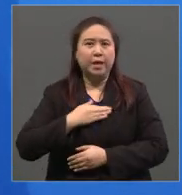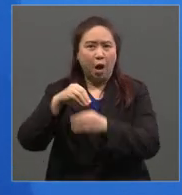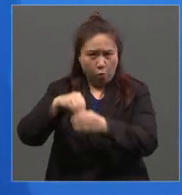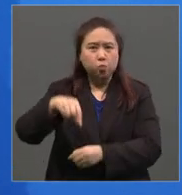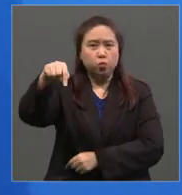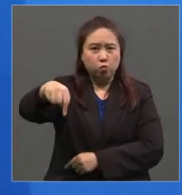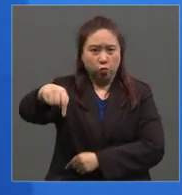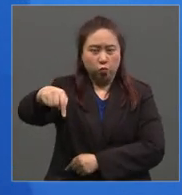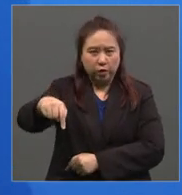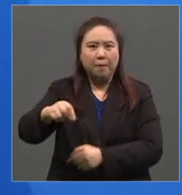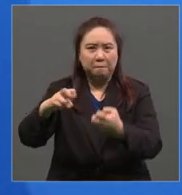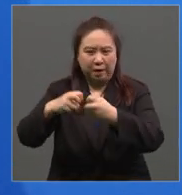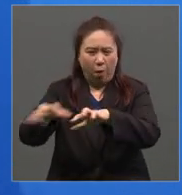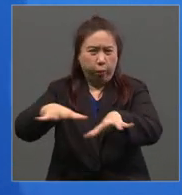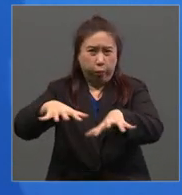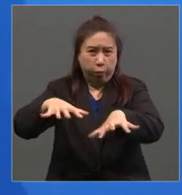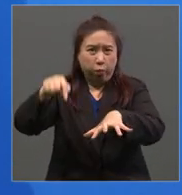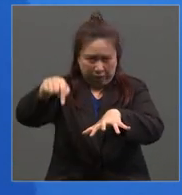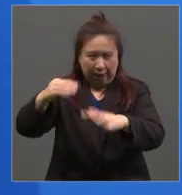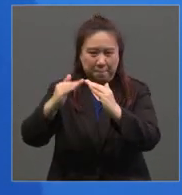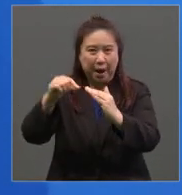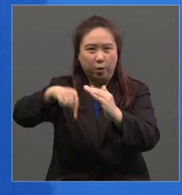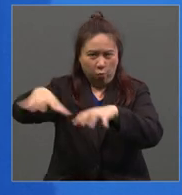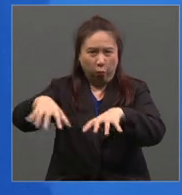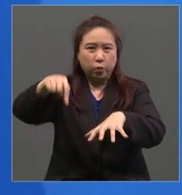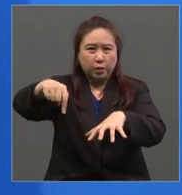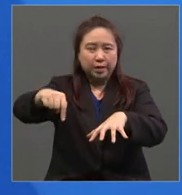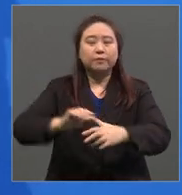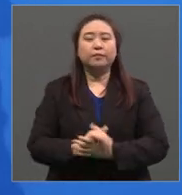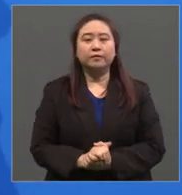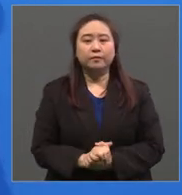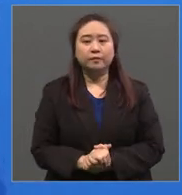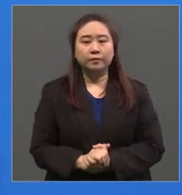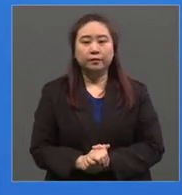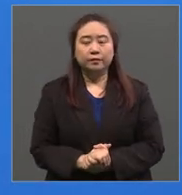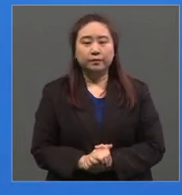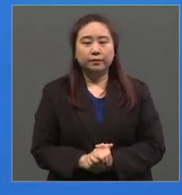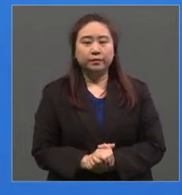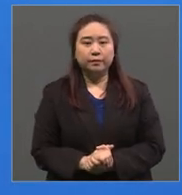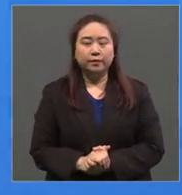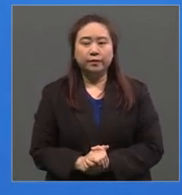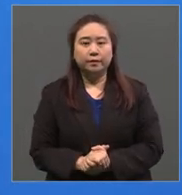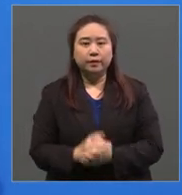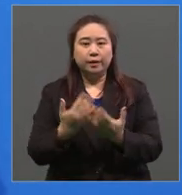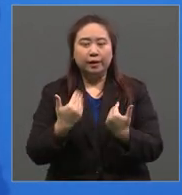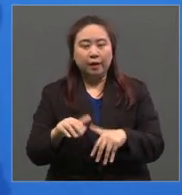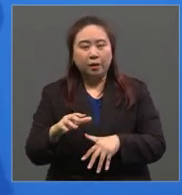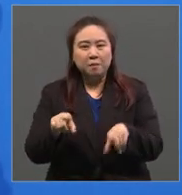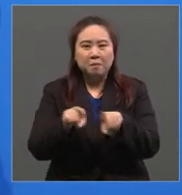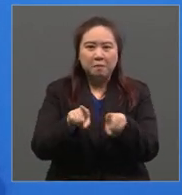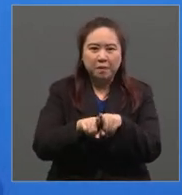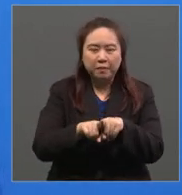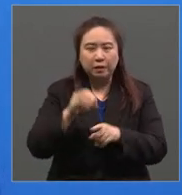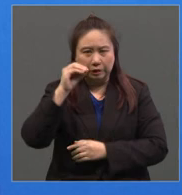ที่ที่ได้รับภัยพิบัติโดยตรงนะฮะก็แล้วก็ไม่ได้หลับไหลเหมือนคนอื่นด้วยกำลัง